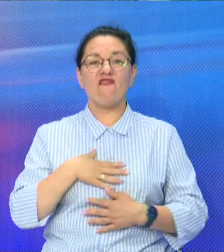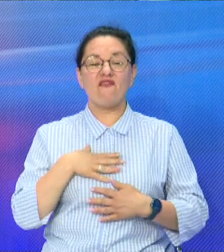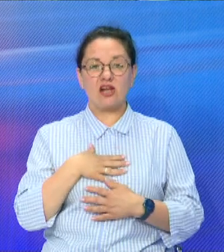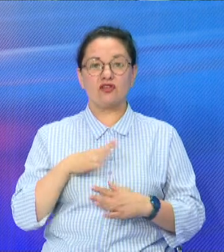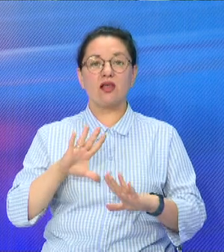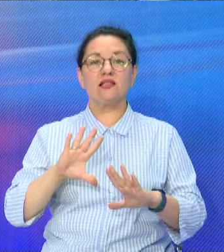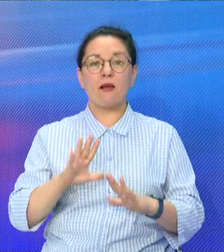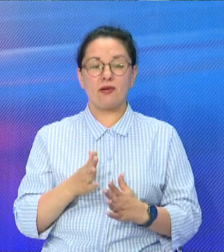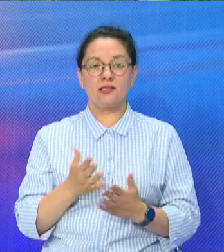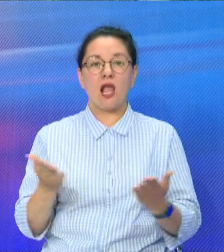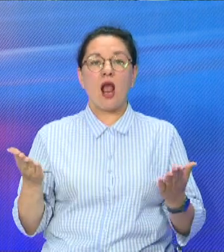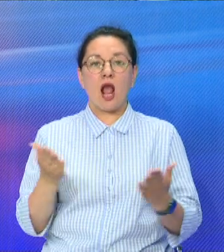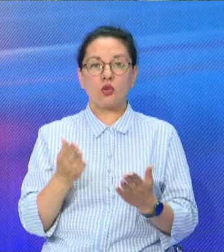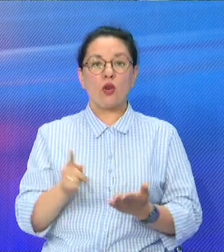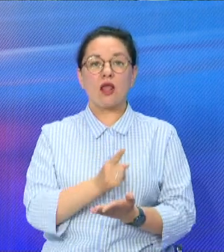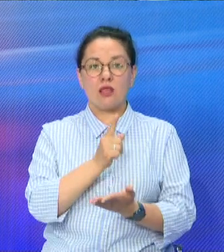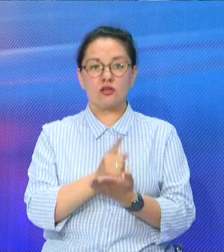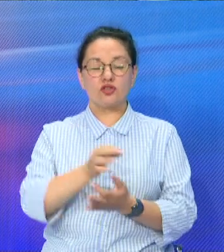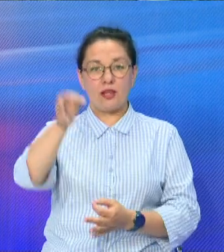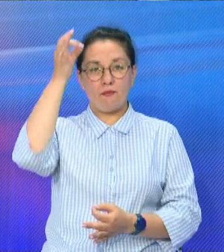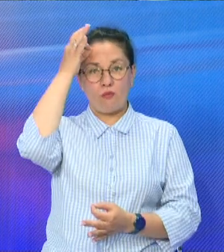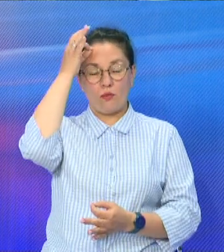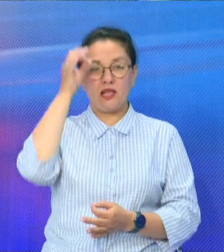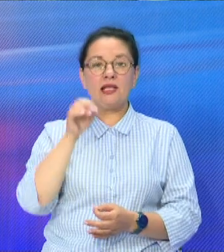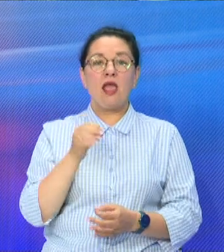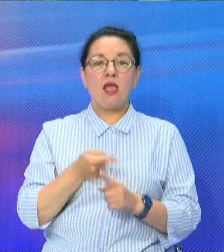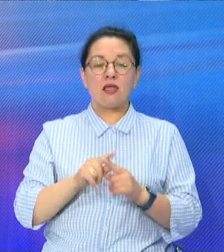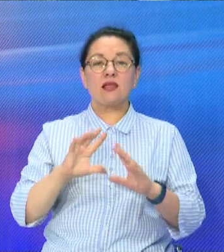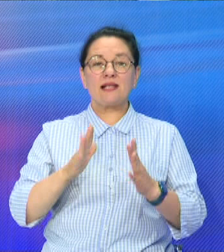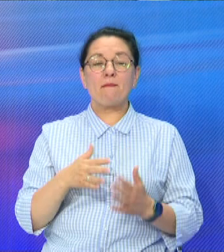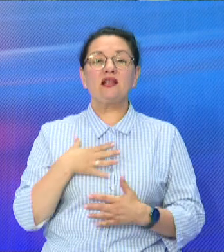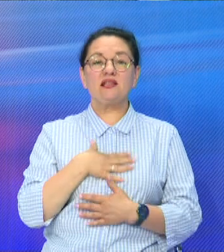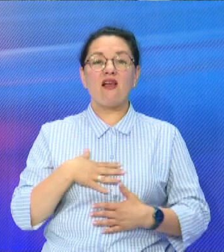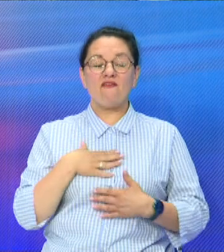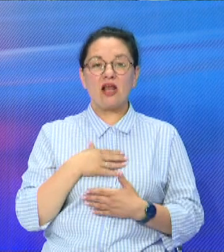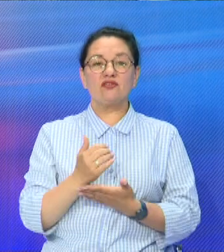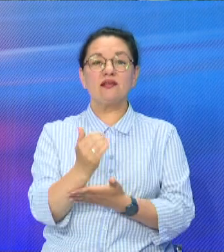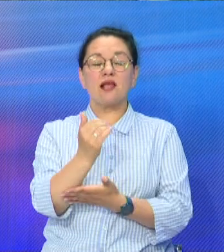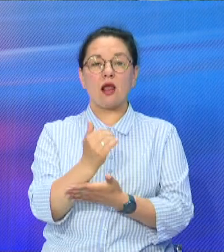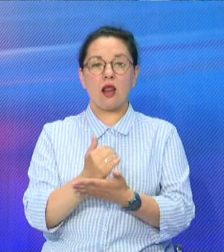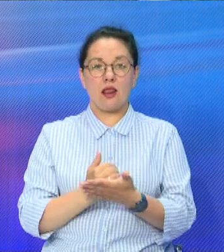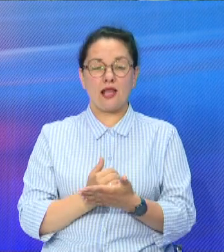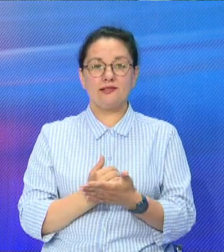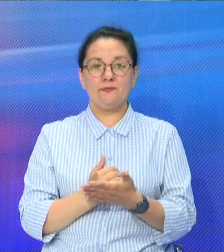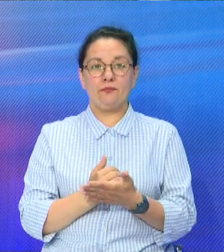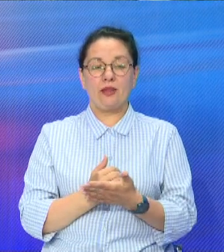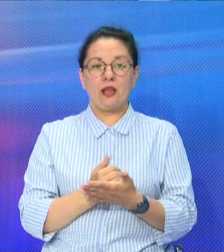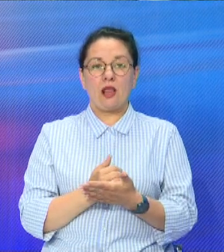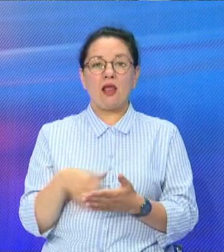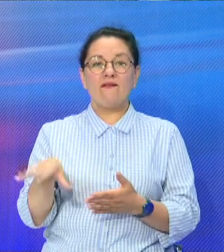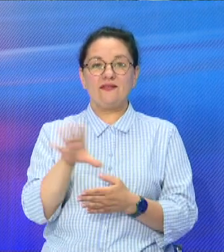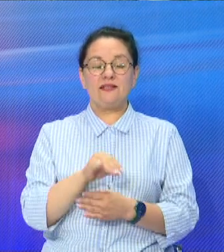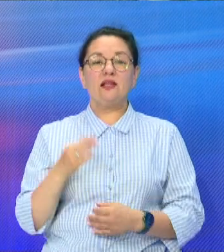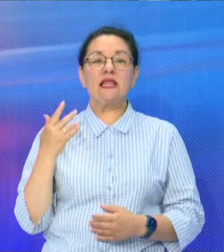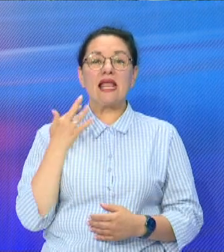которое мы должны помнить она важные с точки зрения сохранения нашего национального